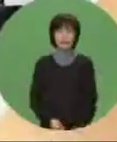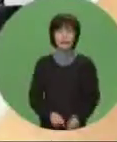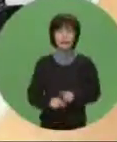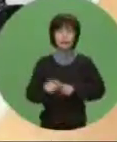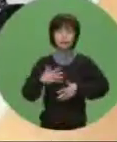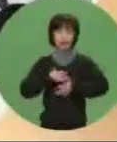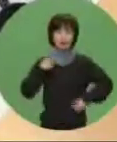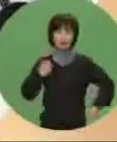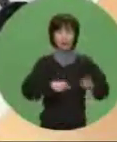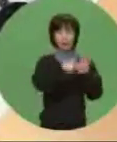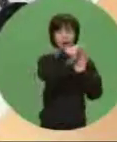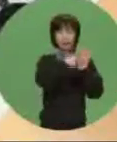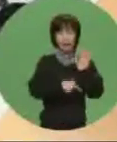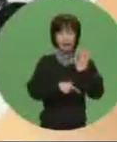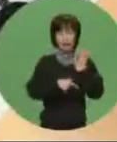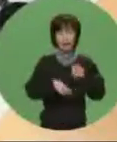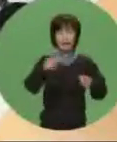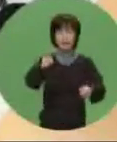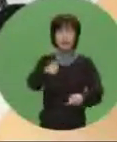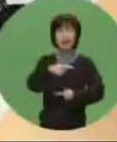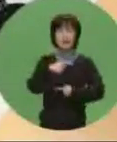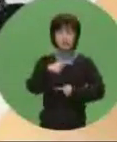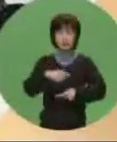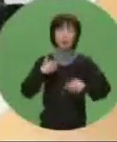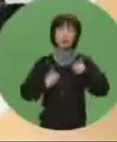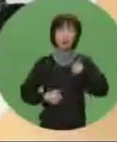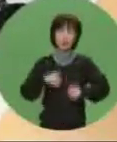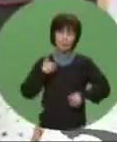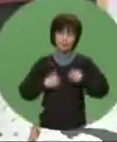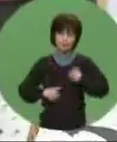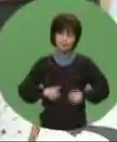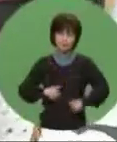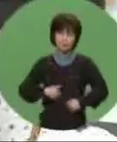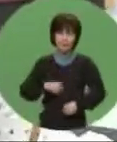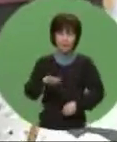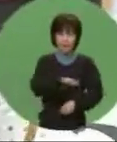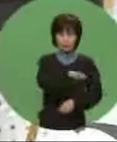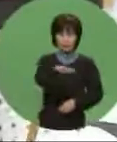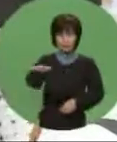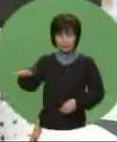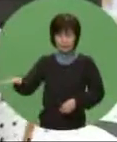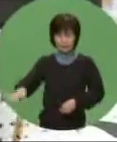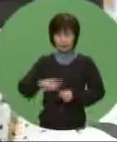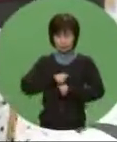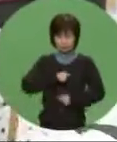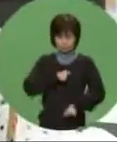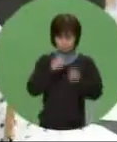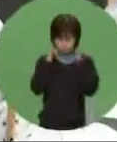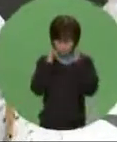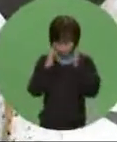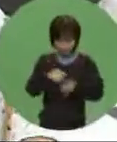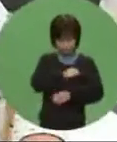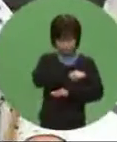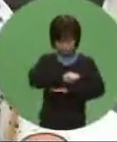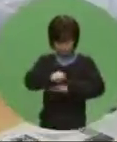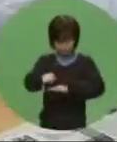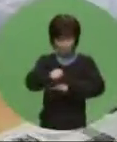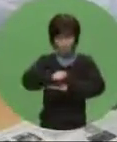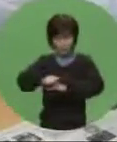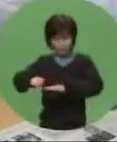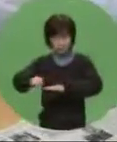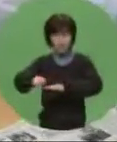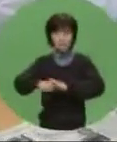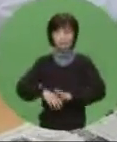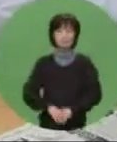の課題は迎春の喜びです。皆さん真剣な表情で一筆一筆書いていきます